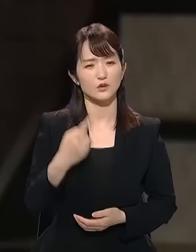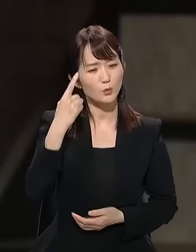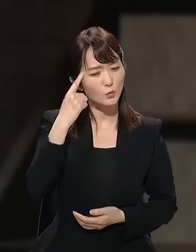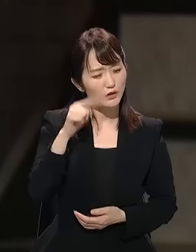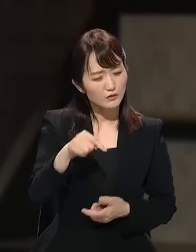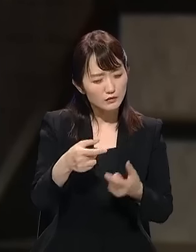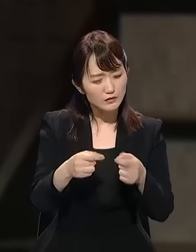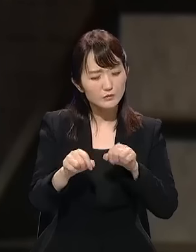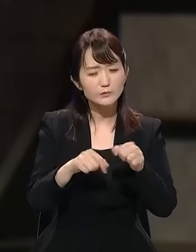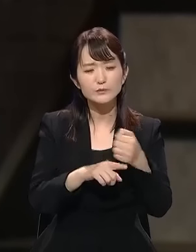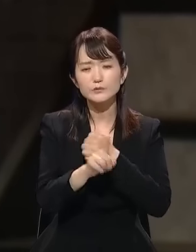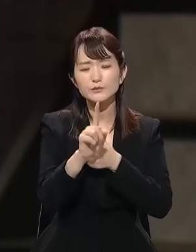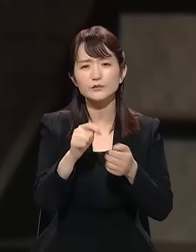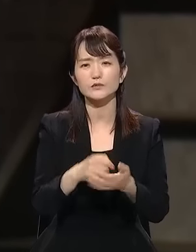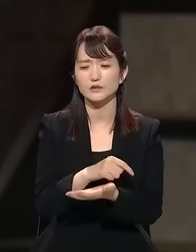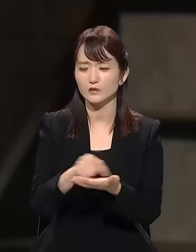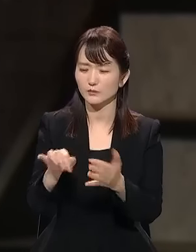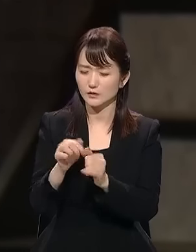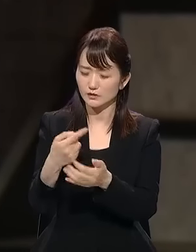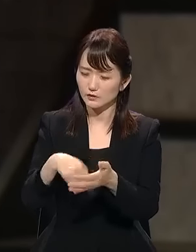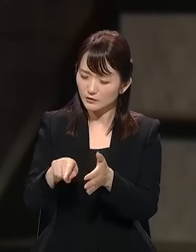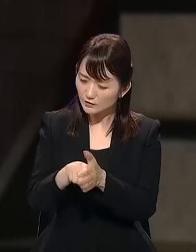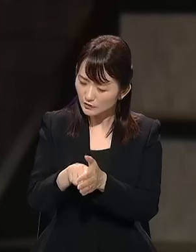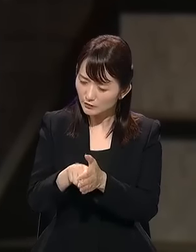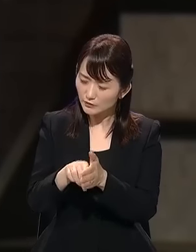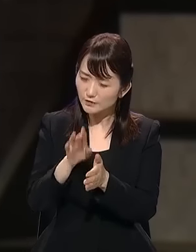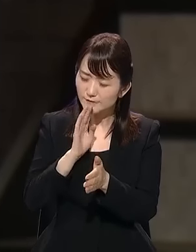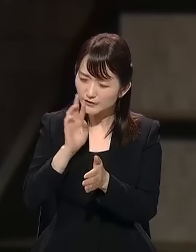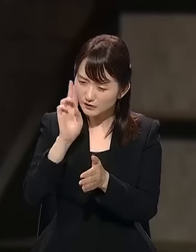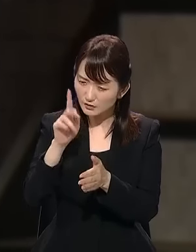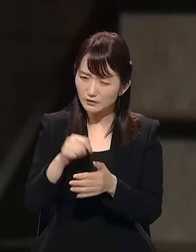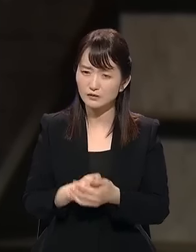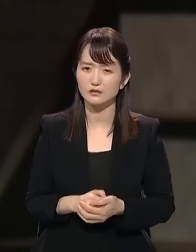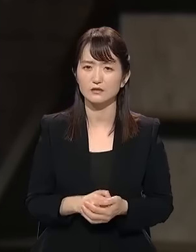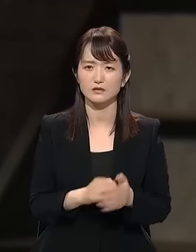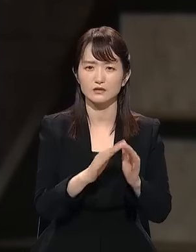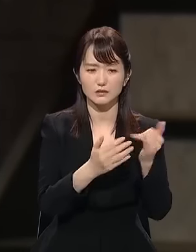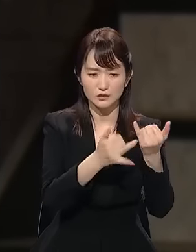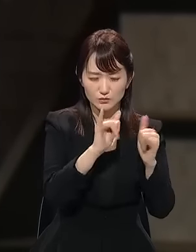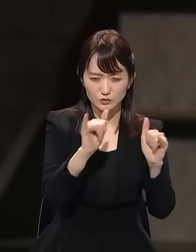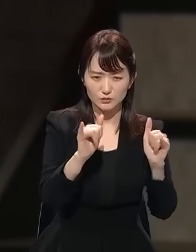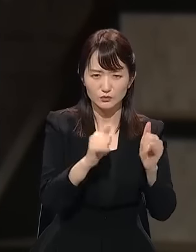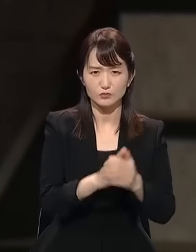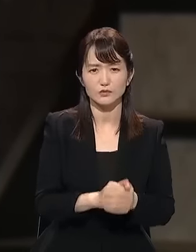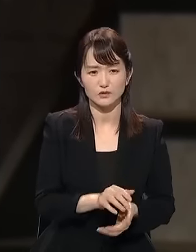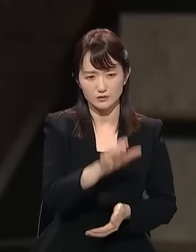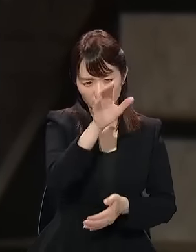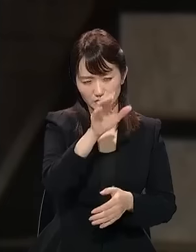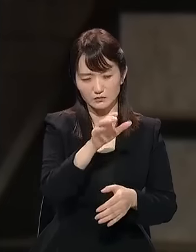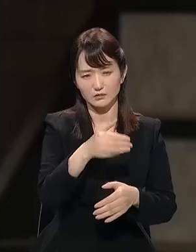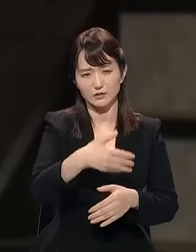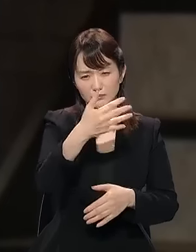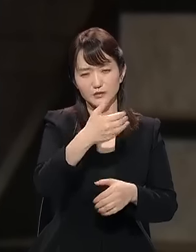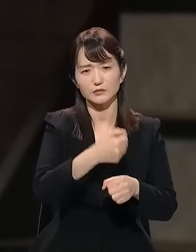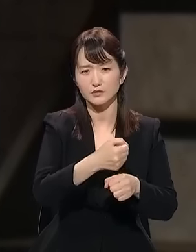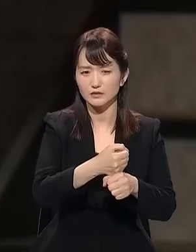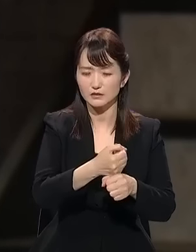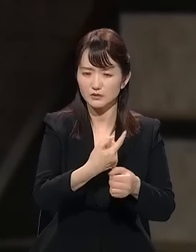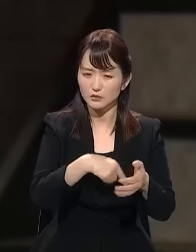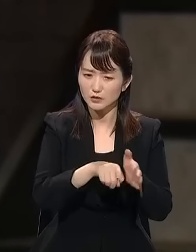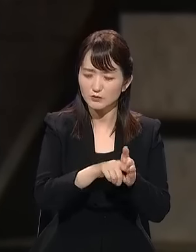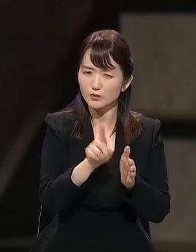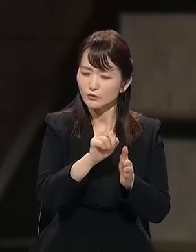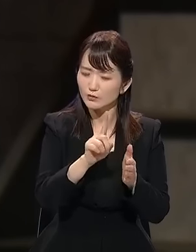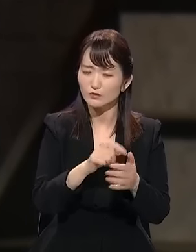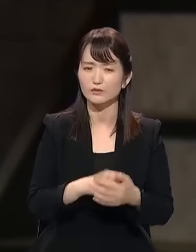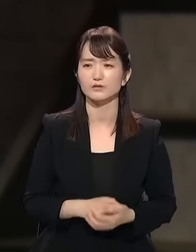거지 도대체 정말 피해자를 위함인가 아니면 유튜버가 콘텐츠를 만들기 위함인가 뭐 이런 생각도 좀 들고요 그리고 이제 중요한